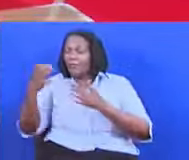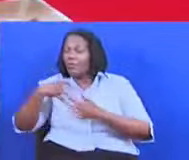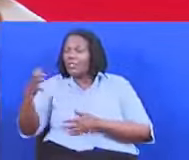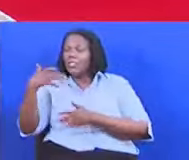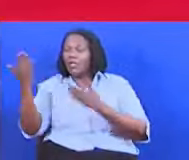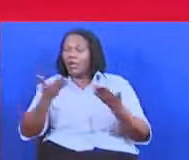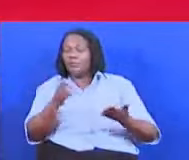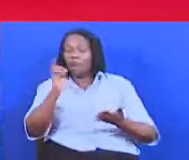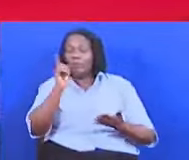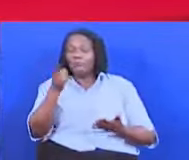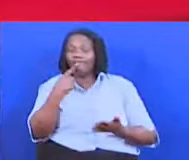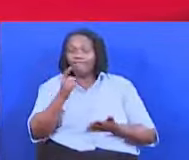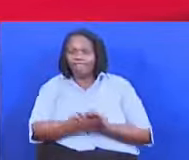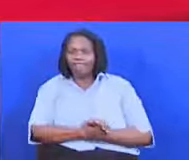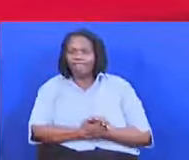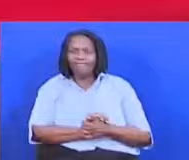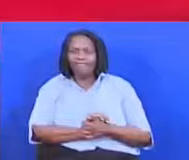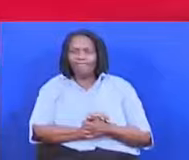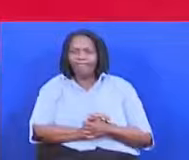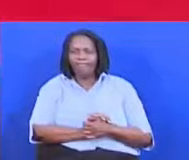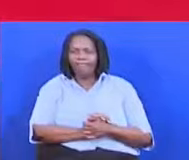Mbaruk.